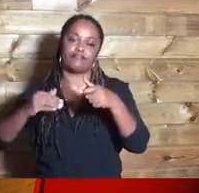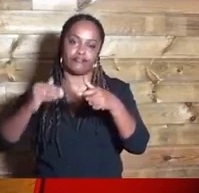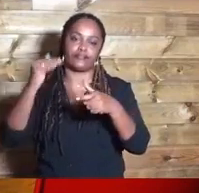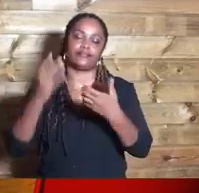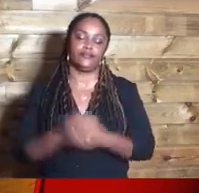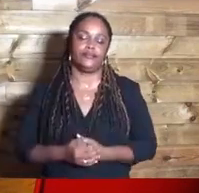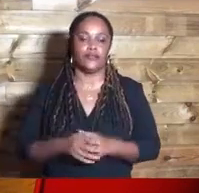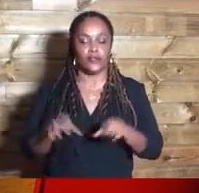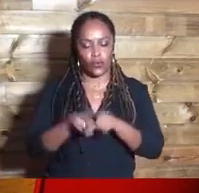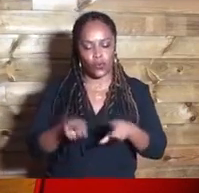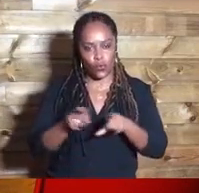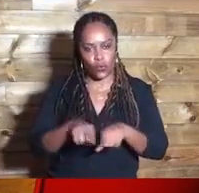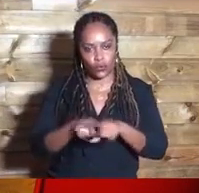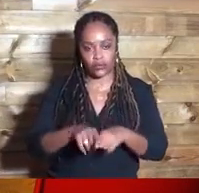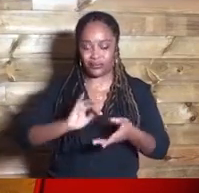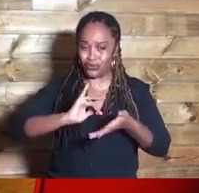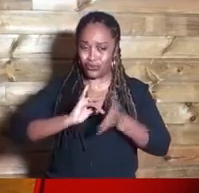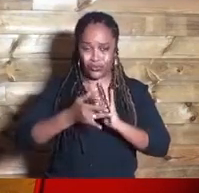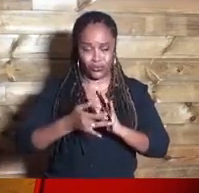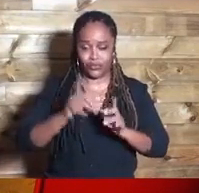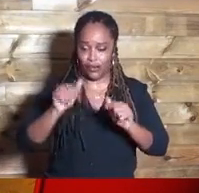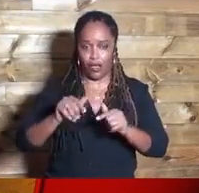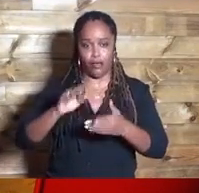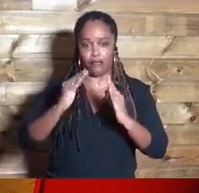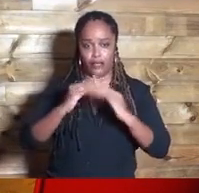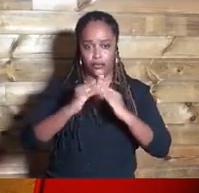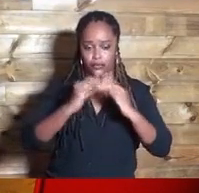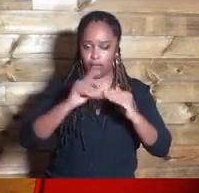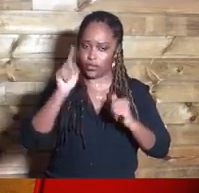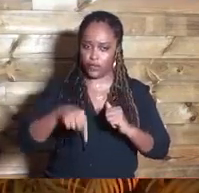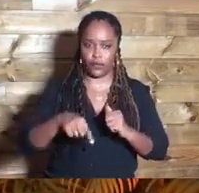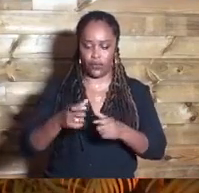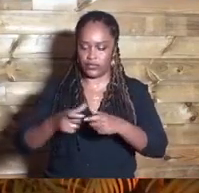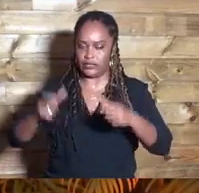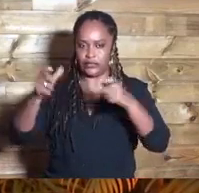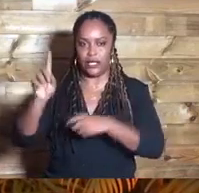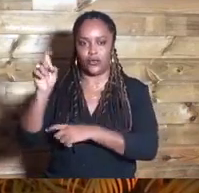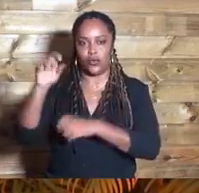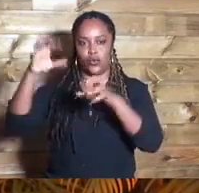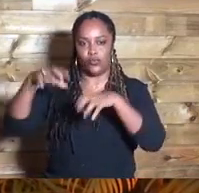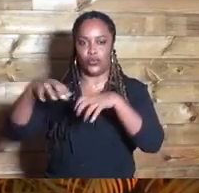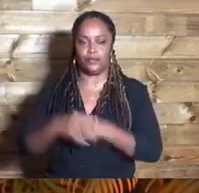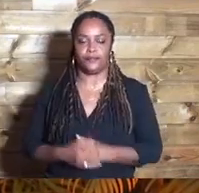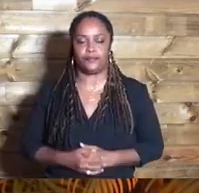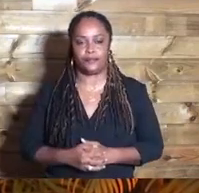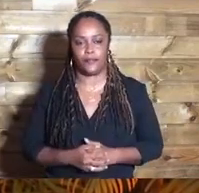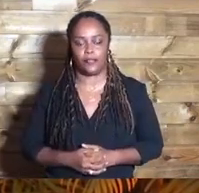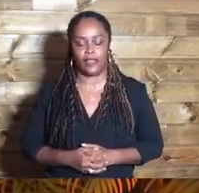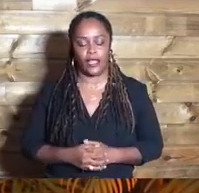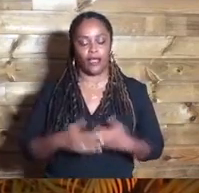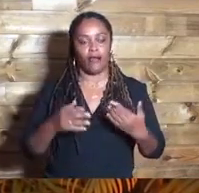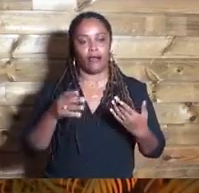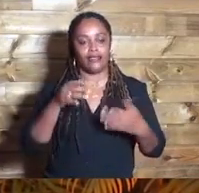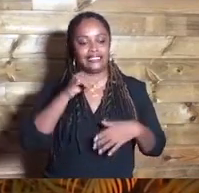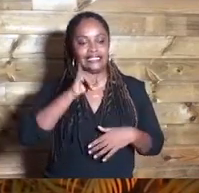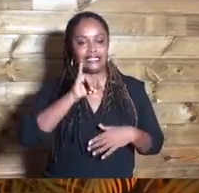ainsi équipés de ce système de récupération très utile pour le fonctionnement de première nécessité. Si la loi ou